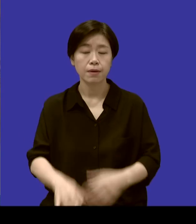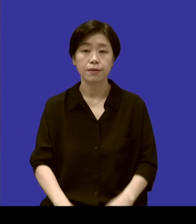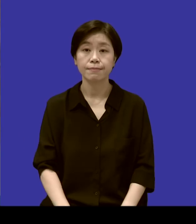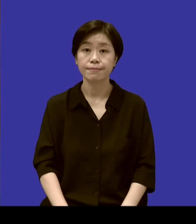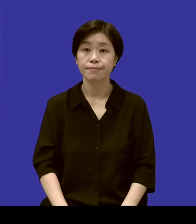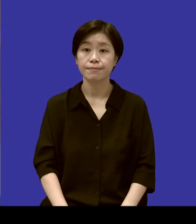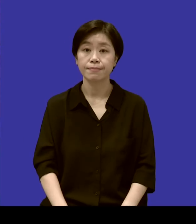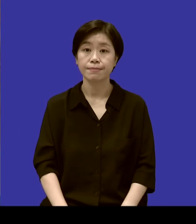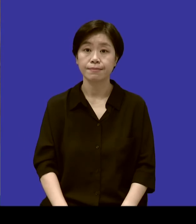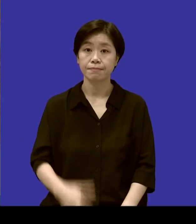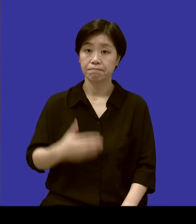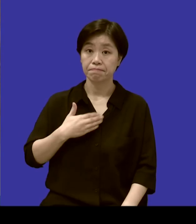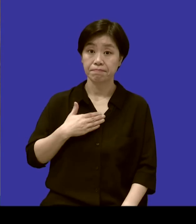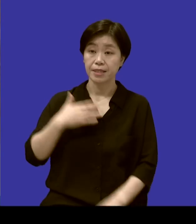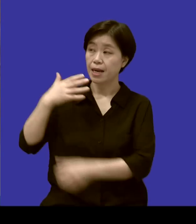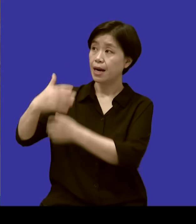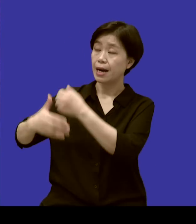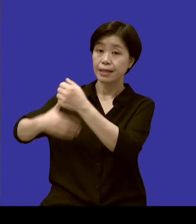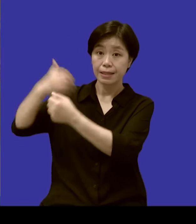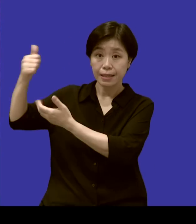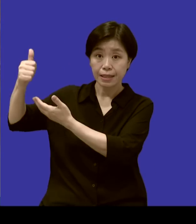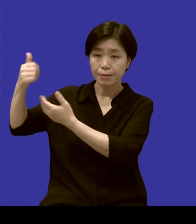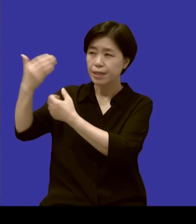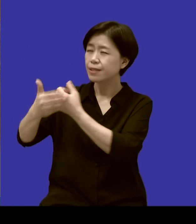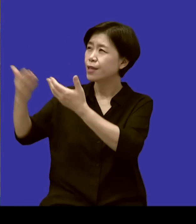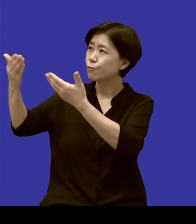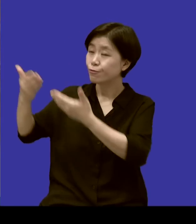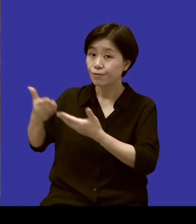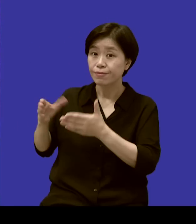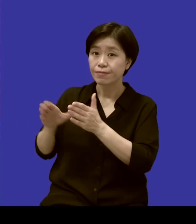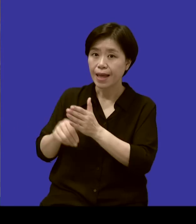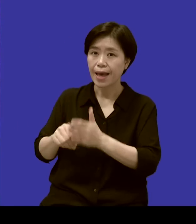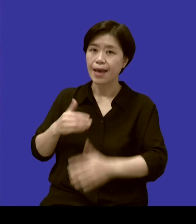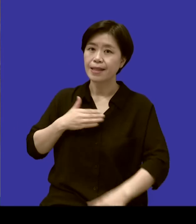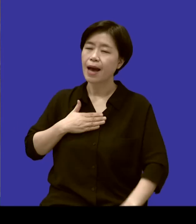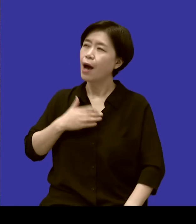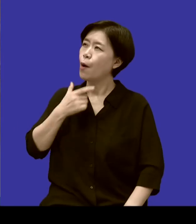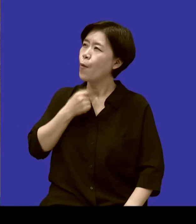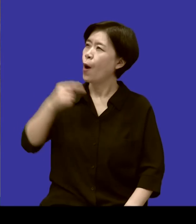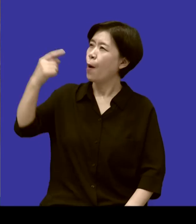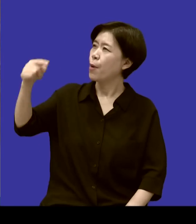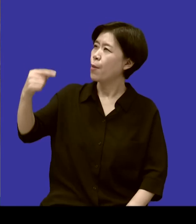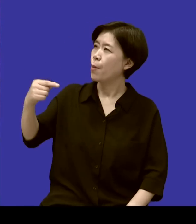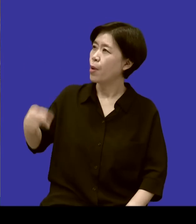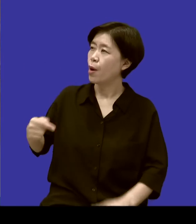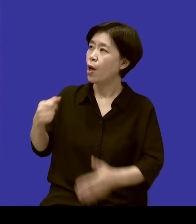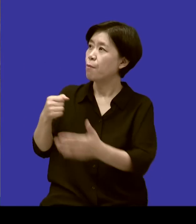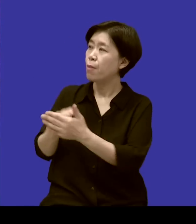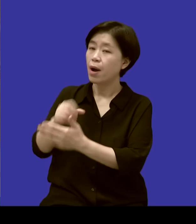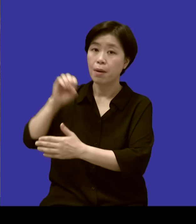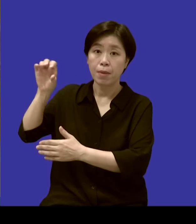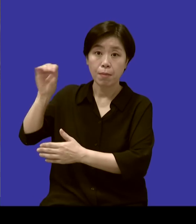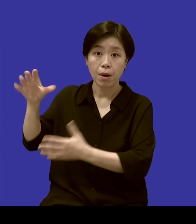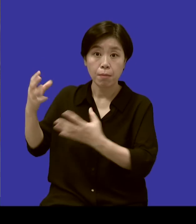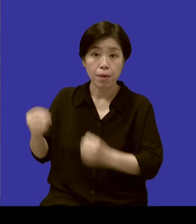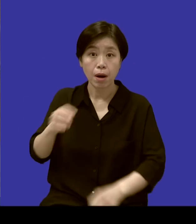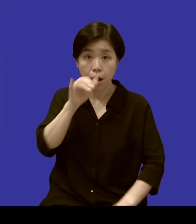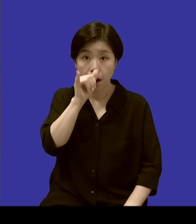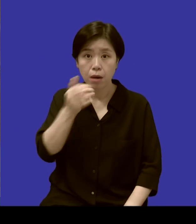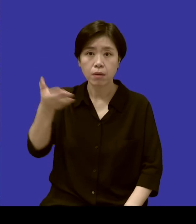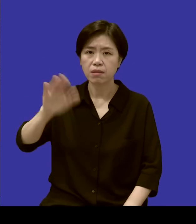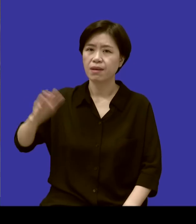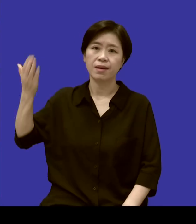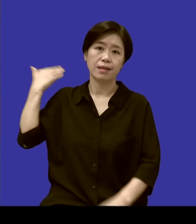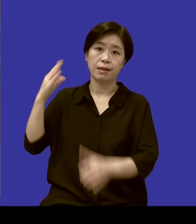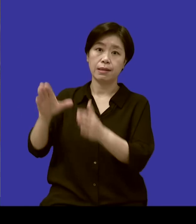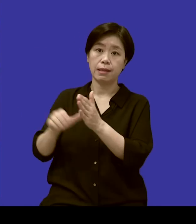저는 제가 하나님 앞에 은혜 받아서 하나님 저 이것도 하고 이것도 할게요라고 결실을 많이 했다 그랬잖아요. 네네. 그때 그 당시는 하고 싶어도 할